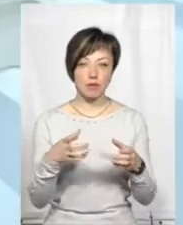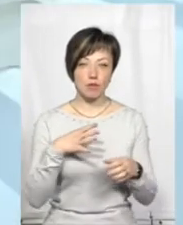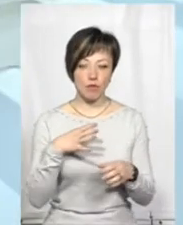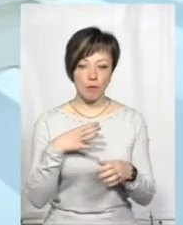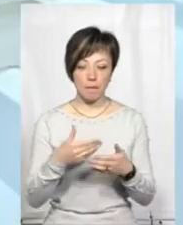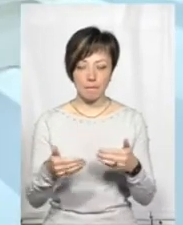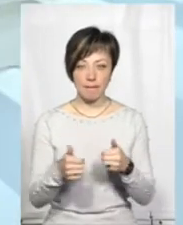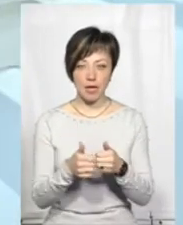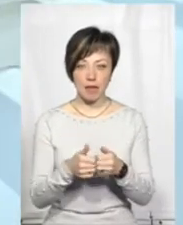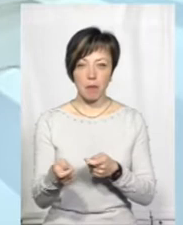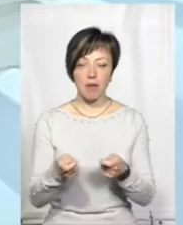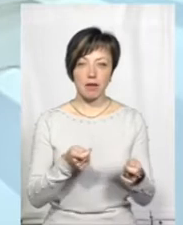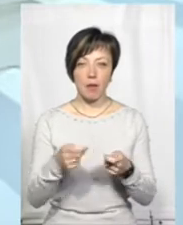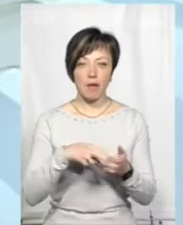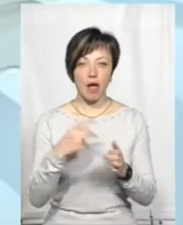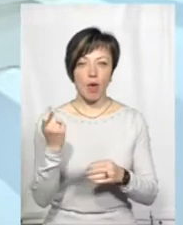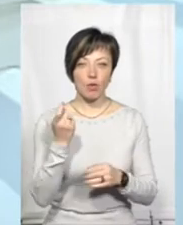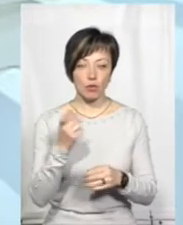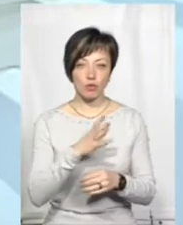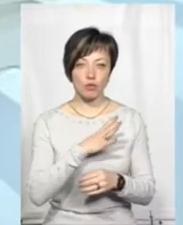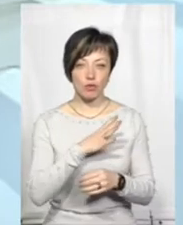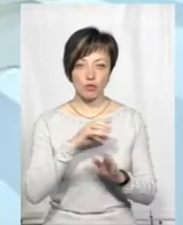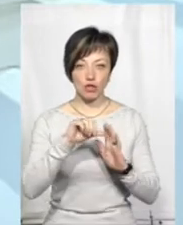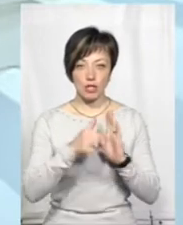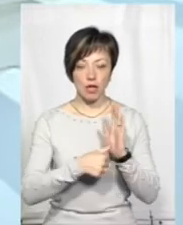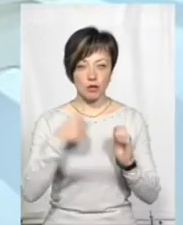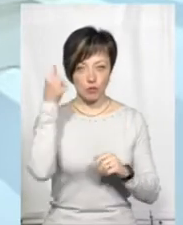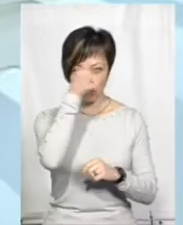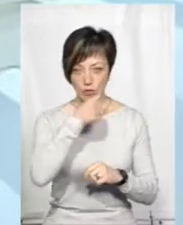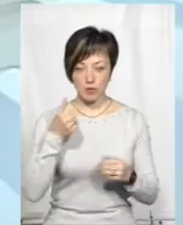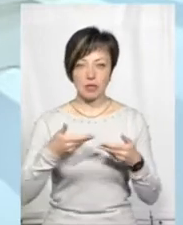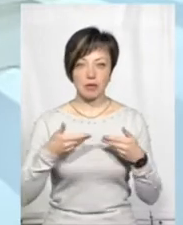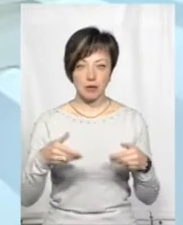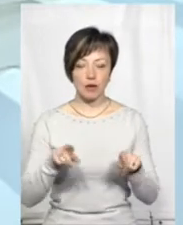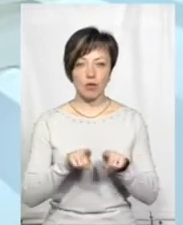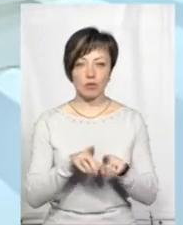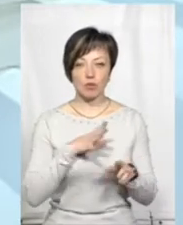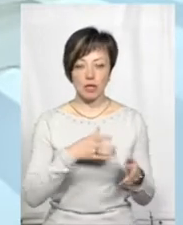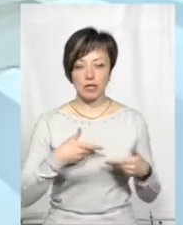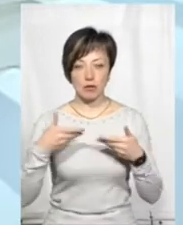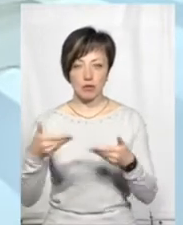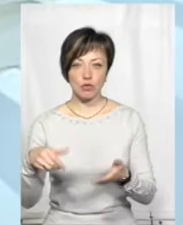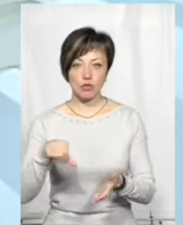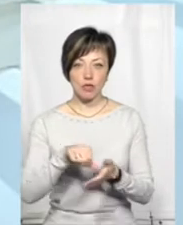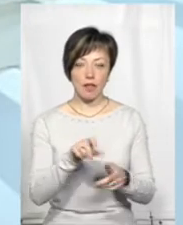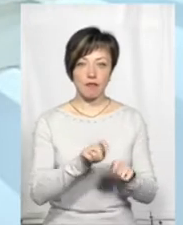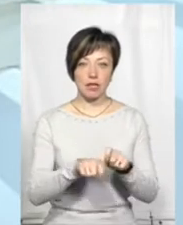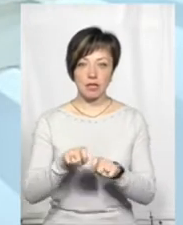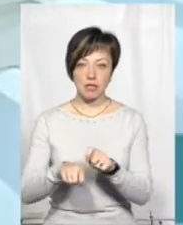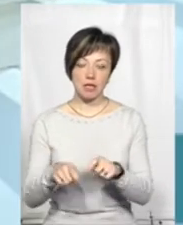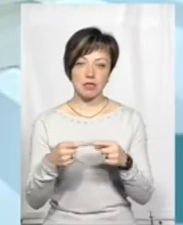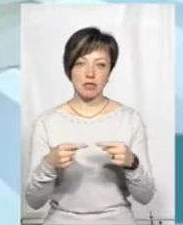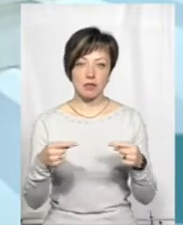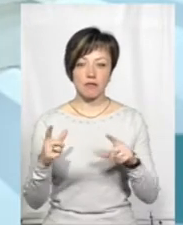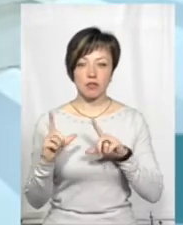був при департаменті економіки. Це ще було там в 16-му році. Ми там також були запрошені. Ми там брали участь в інвентаризації. Там